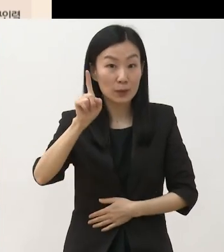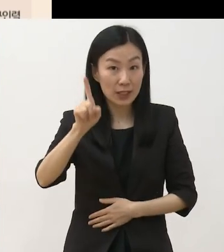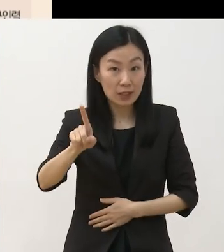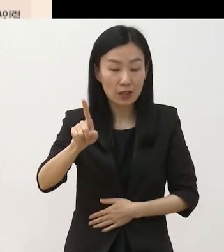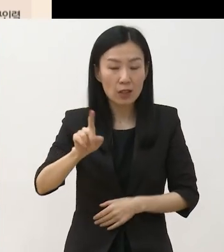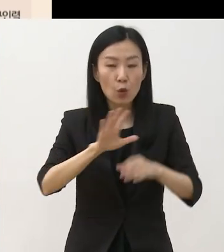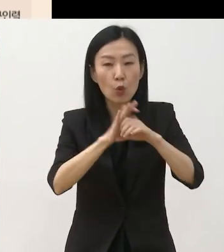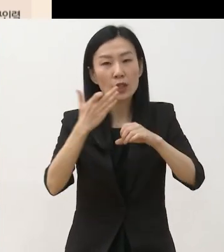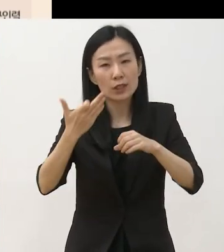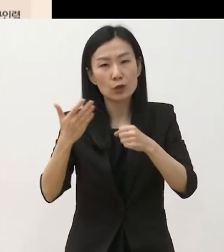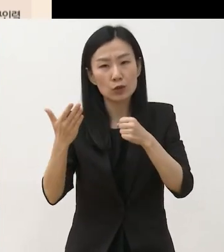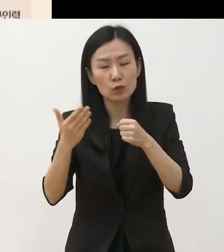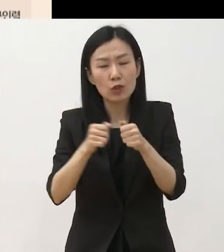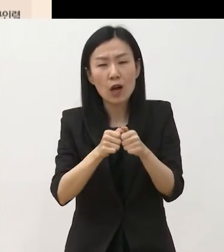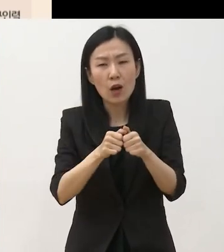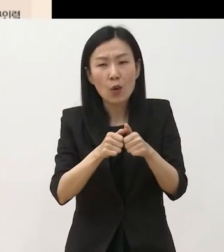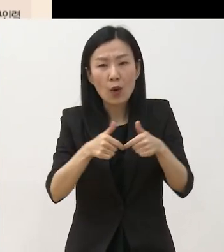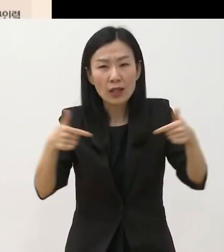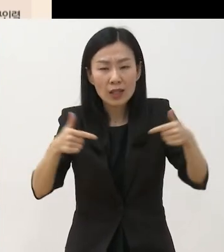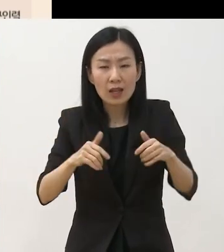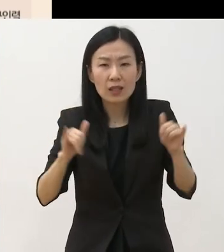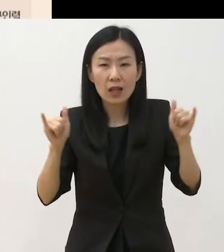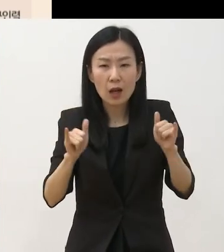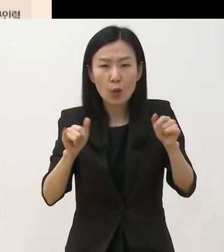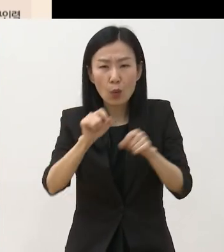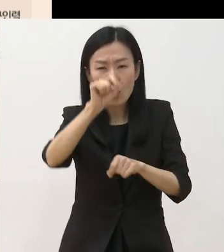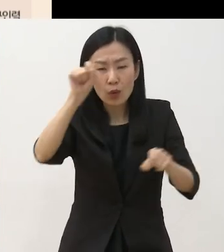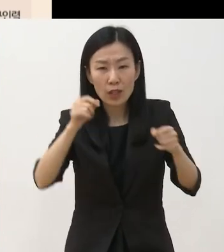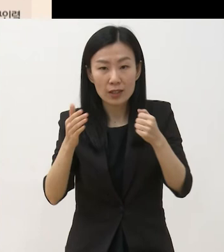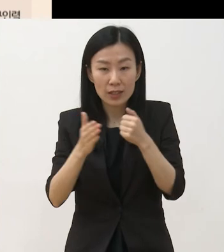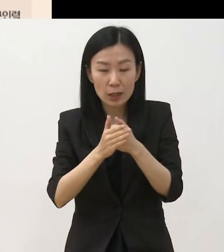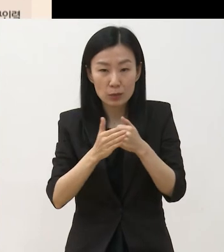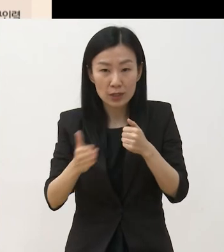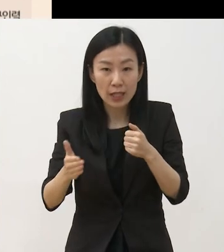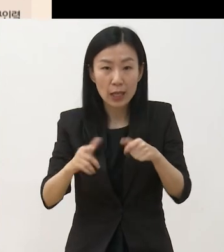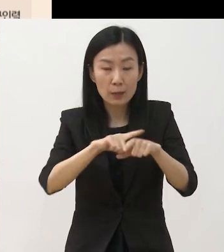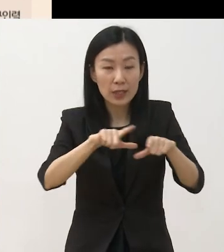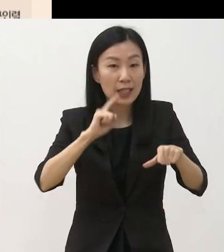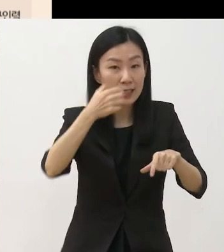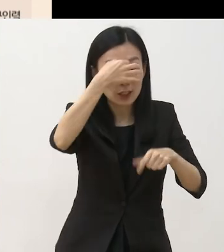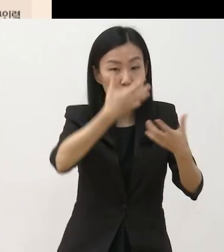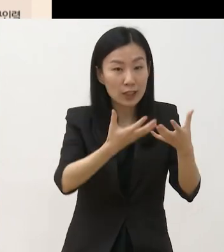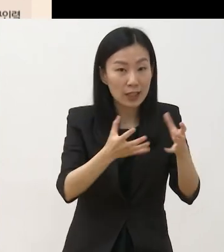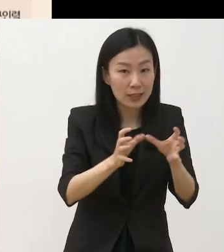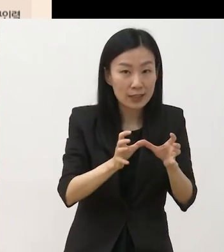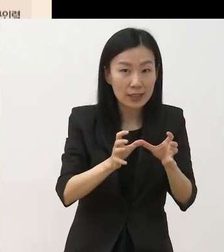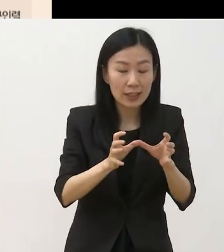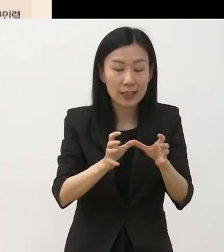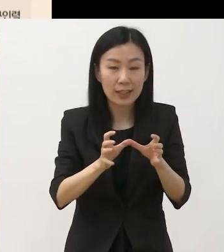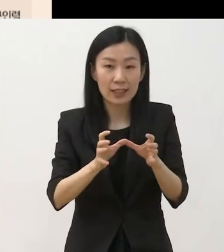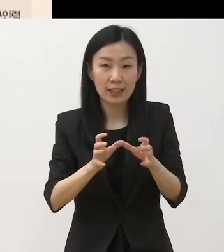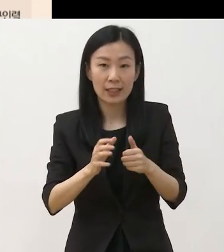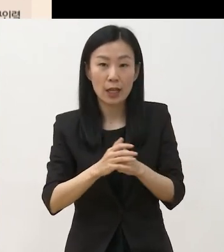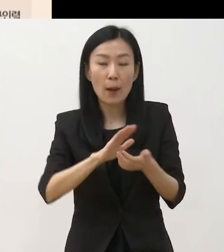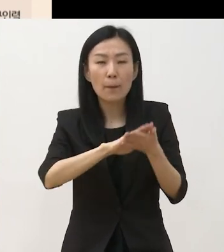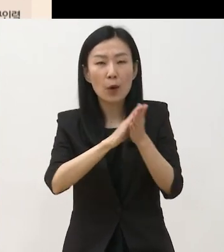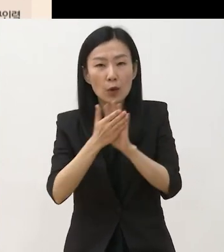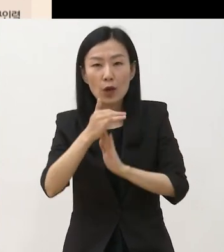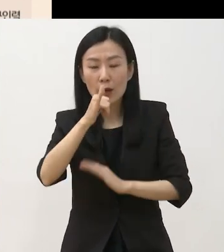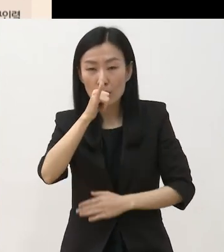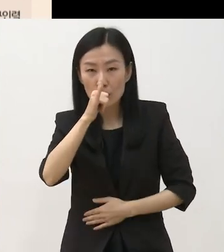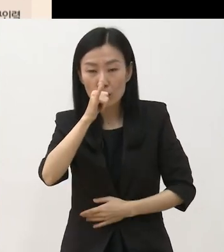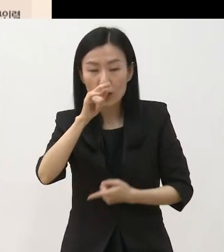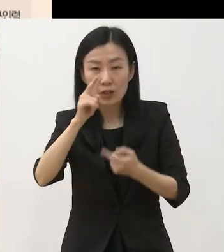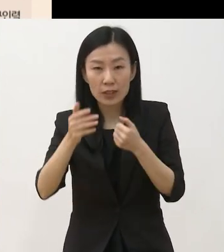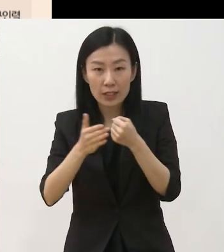2021년도에는 코로나19에 대한 확산 장기화로 인해서 민간 공연예술단체 창작 환경 변화가 있고 이에